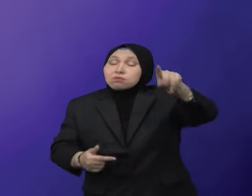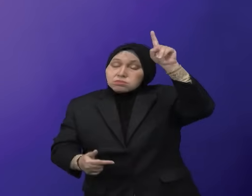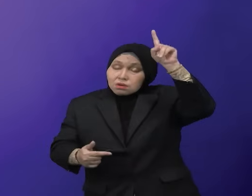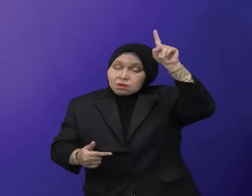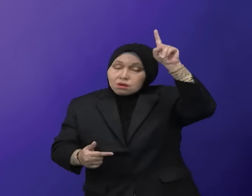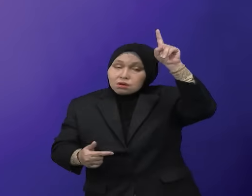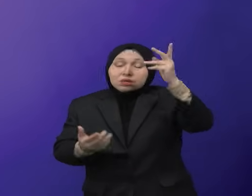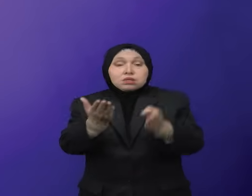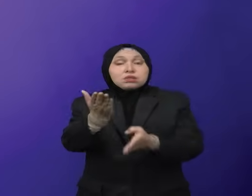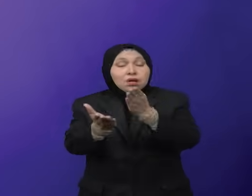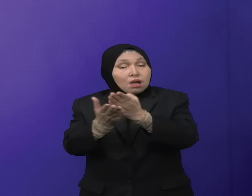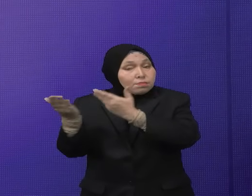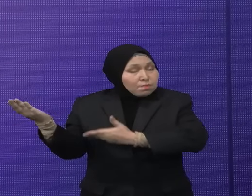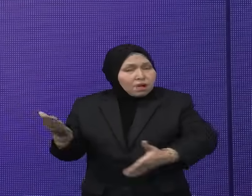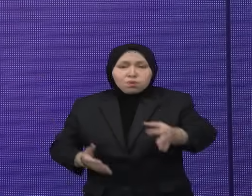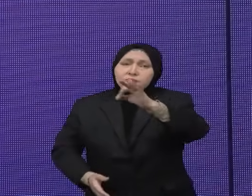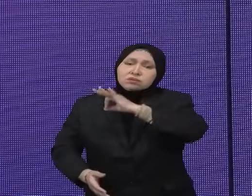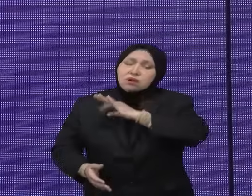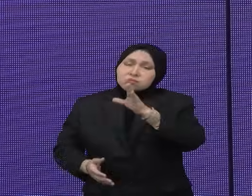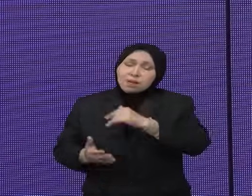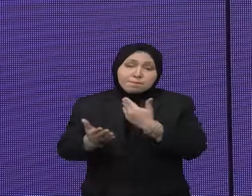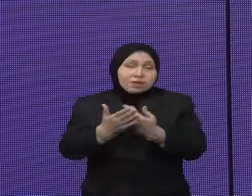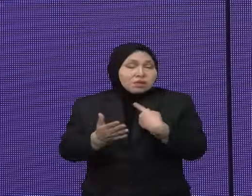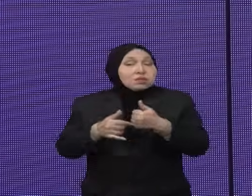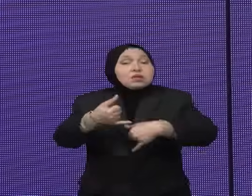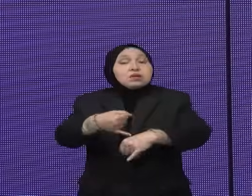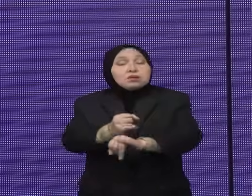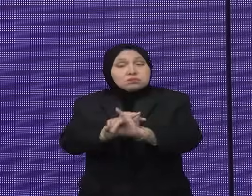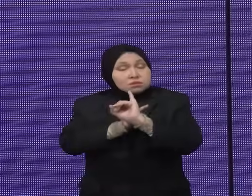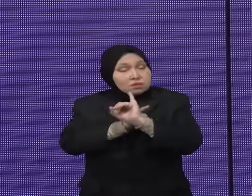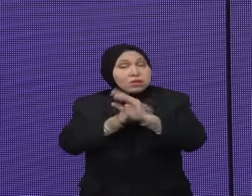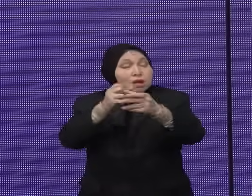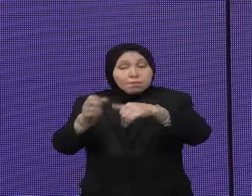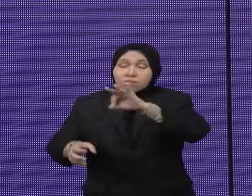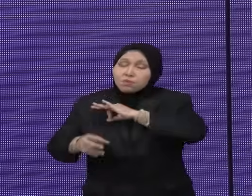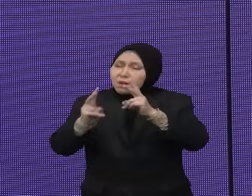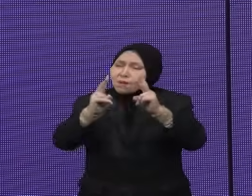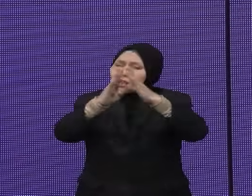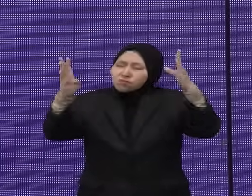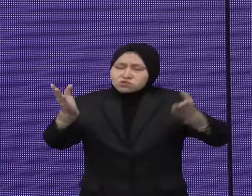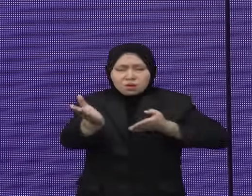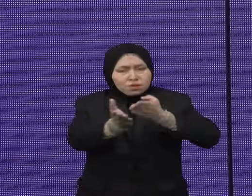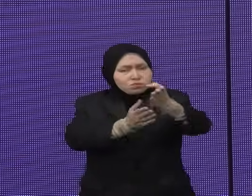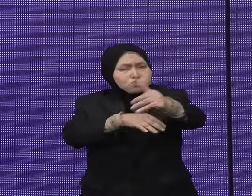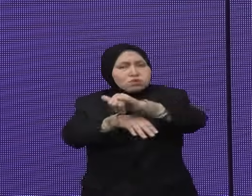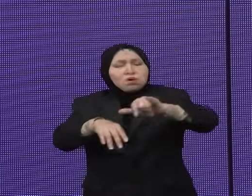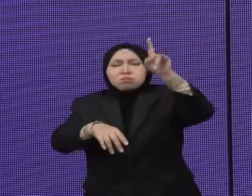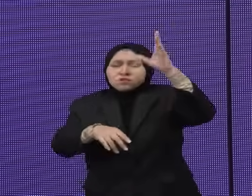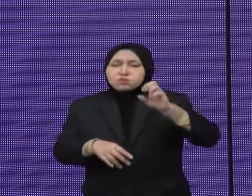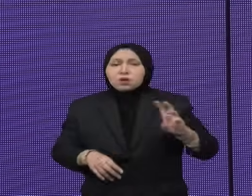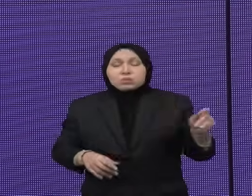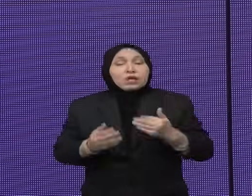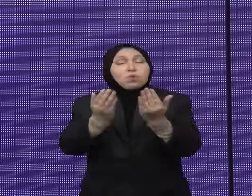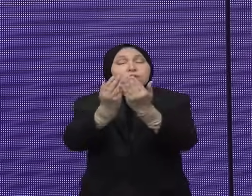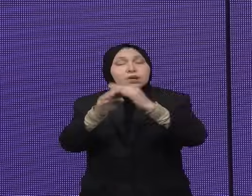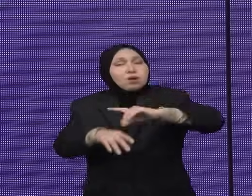adalah hidayah yang membawa manfaat hingga kita diizinkan mendapat manfaat paling besar menuju ke syurga Allah Subhanahu Wa Taala. Kita